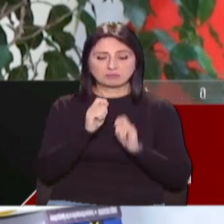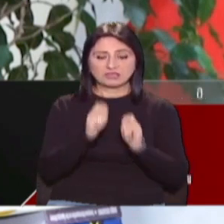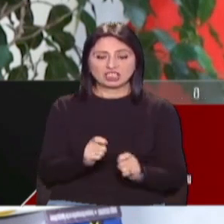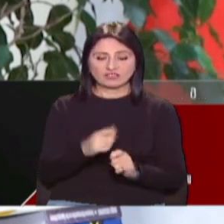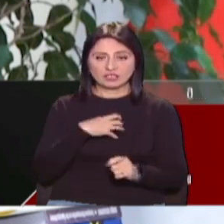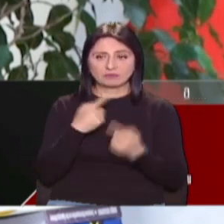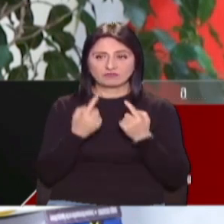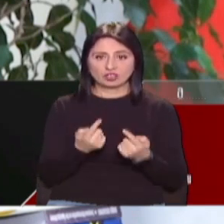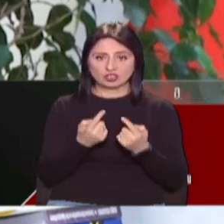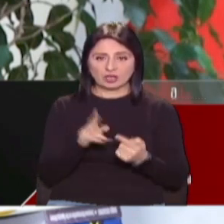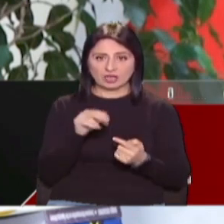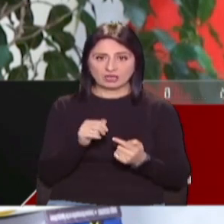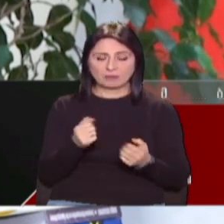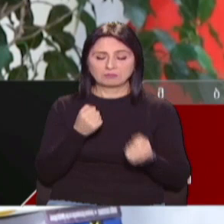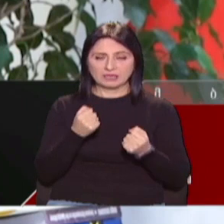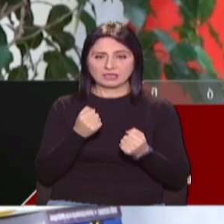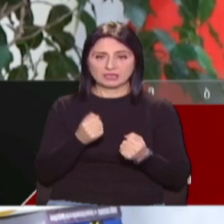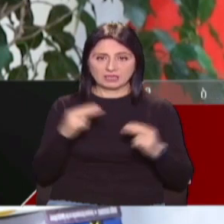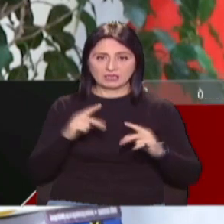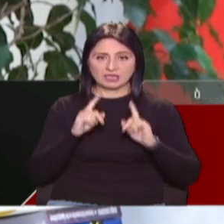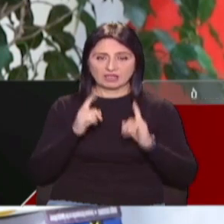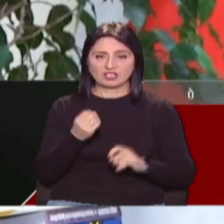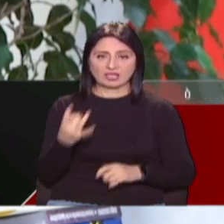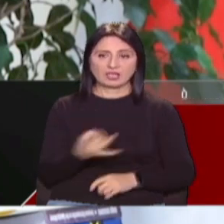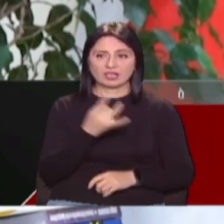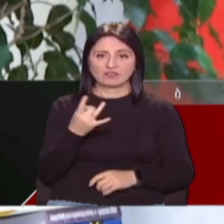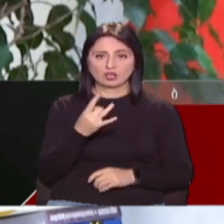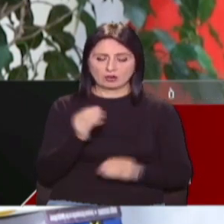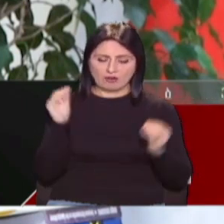მინიჭების მნიშვნელობა და მტკიცედ დაადასტურეს კიდევ